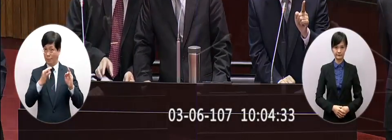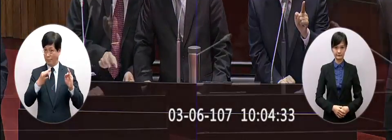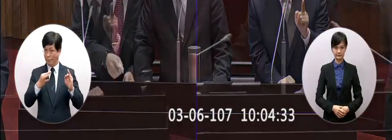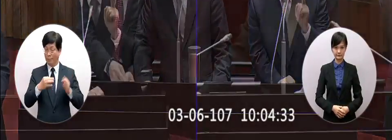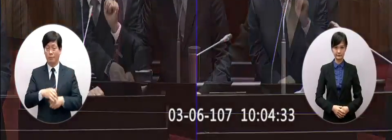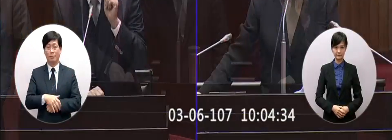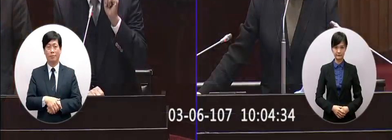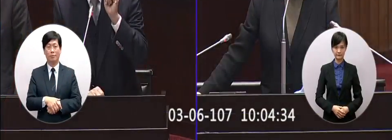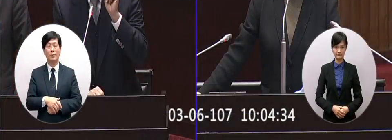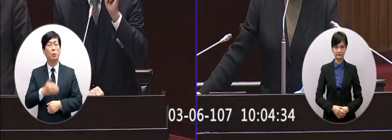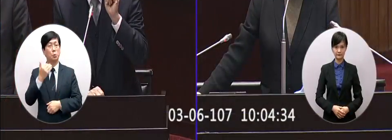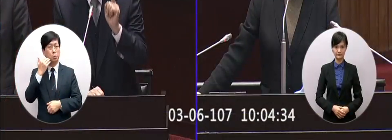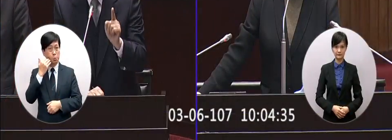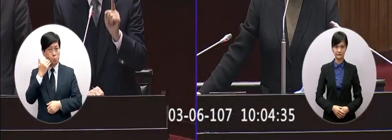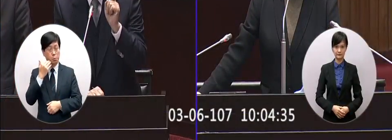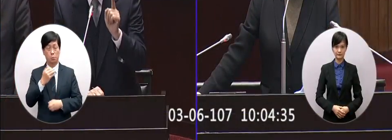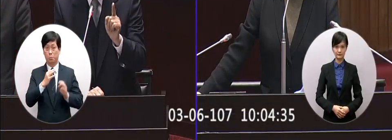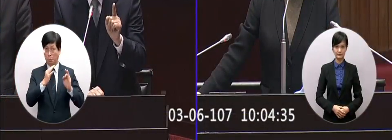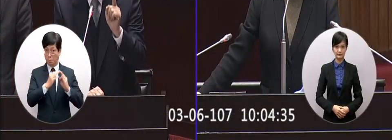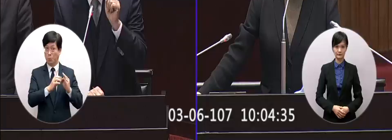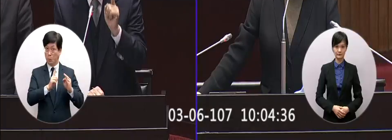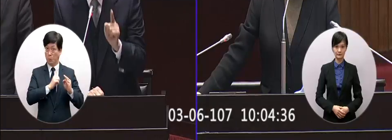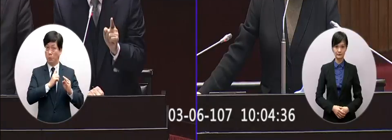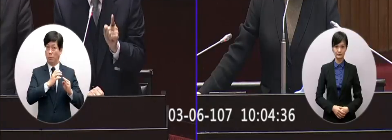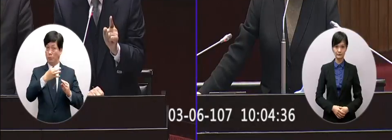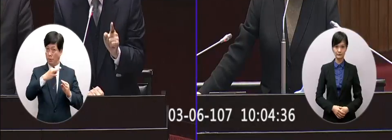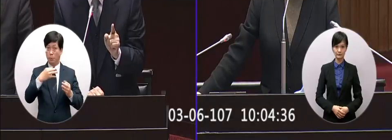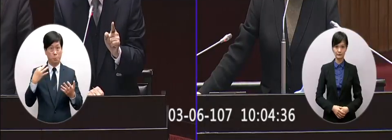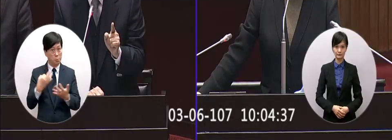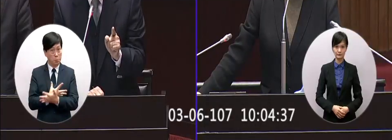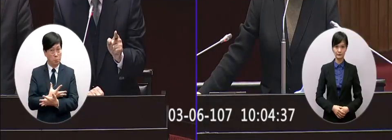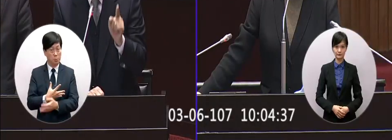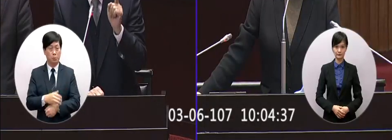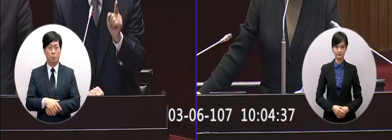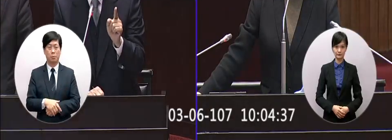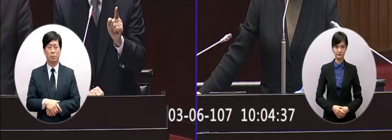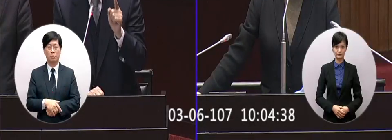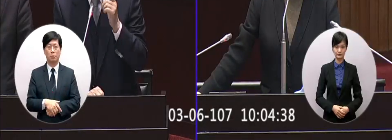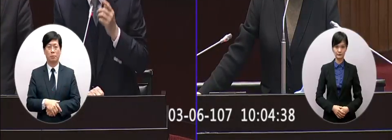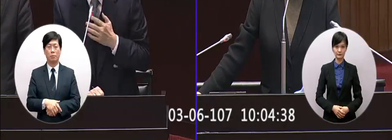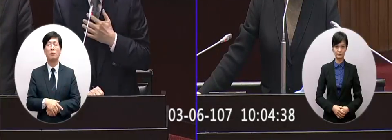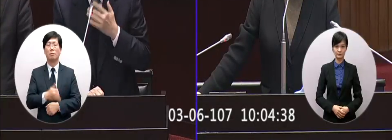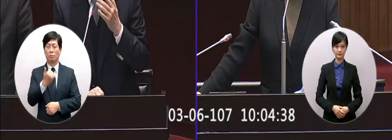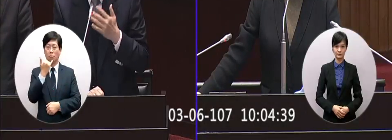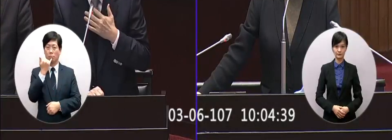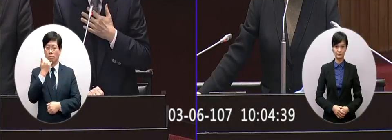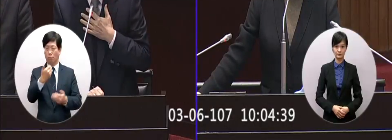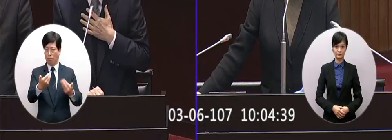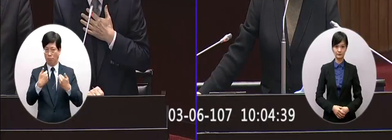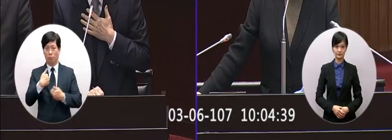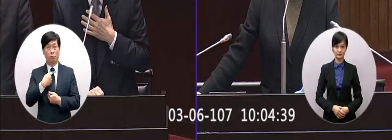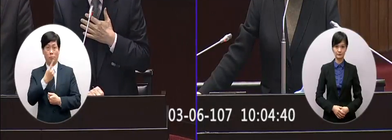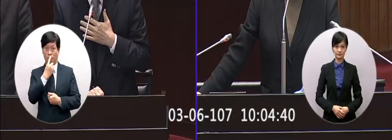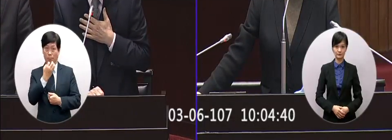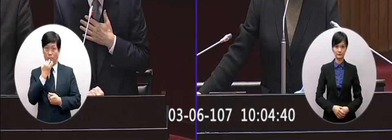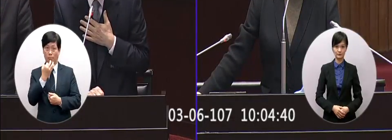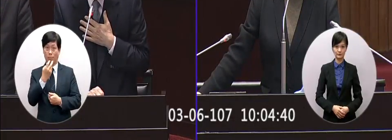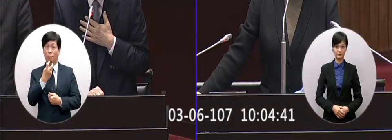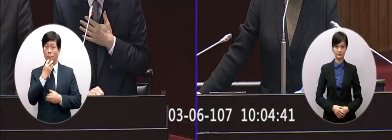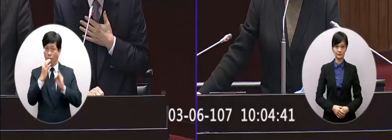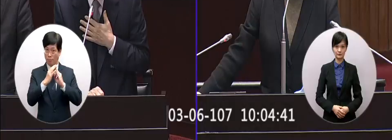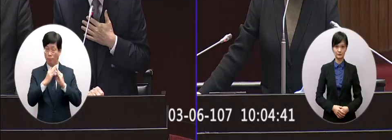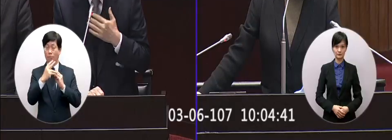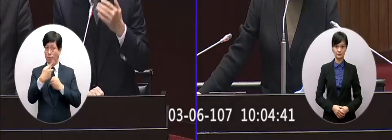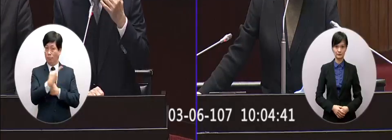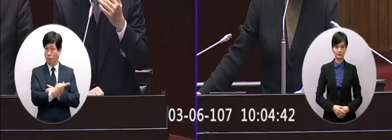金，如果说银行的自有资金不足的时候，他可以来向中央银行 转融